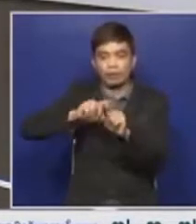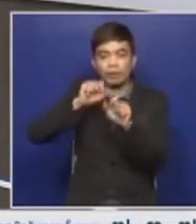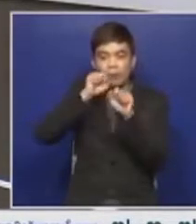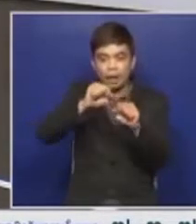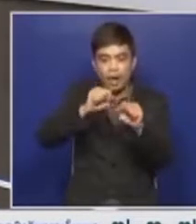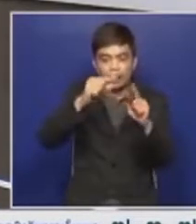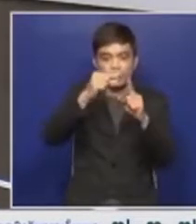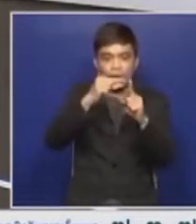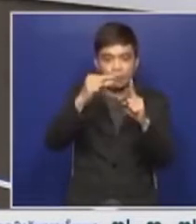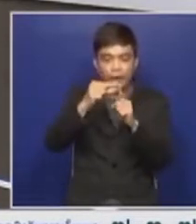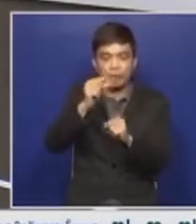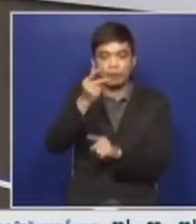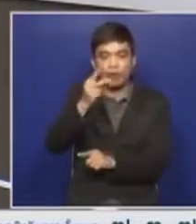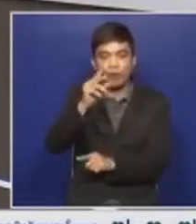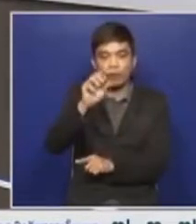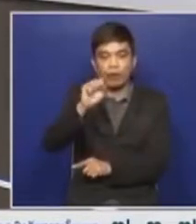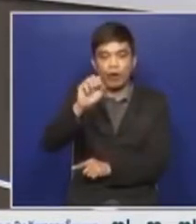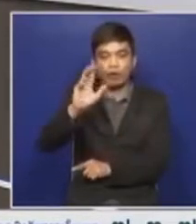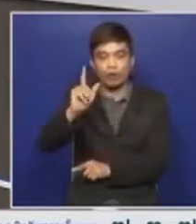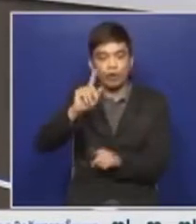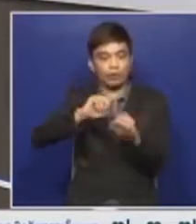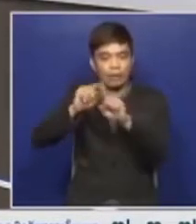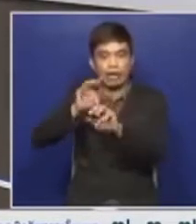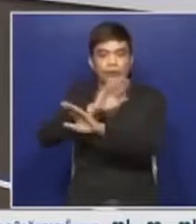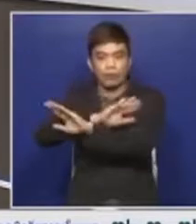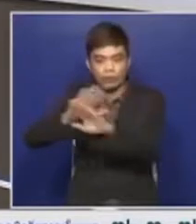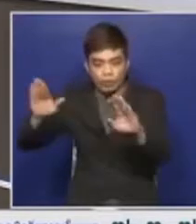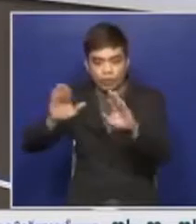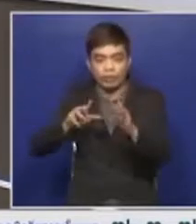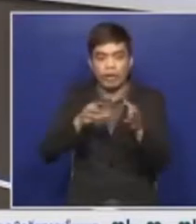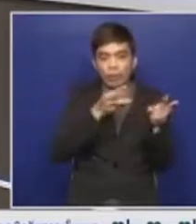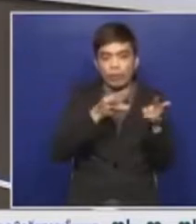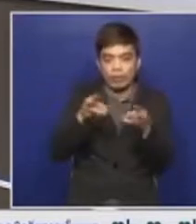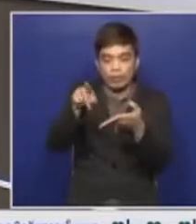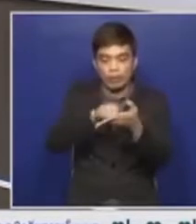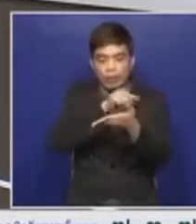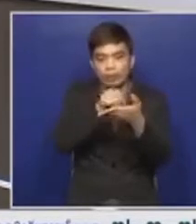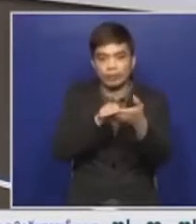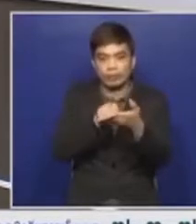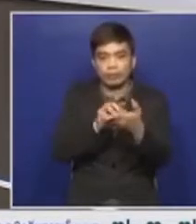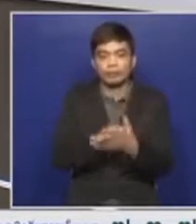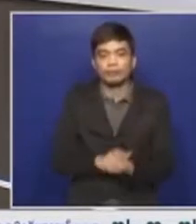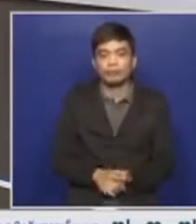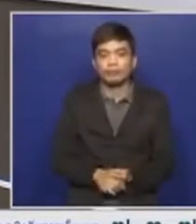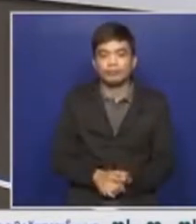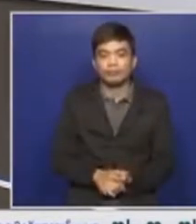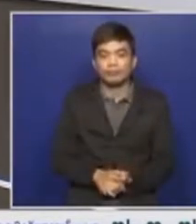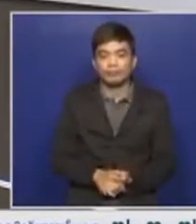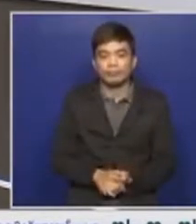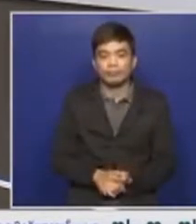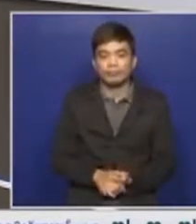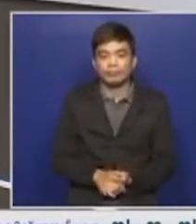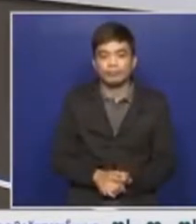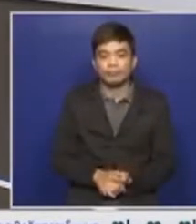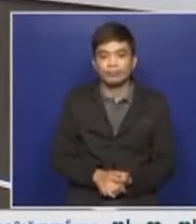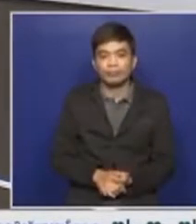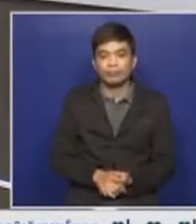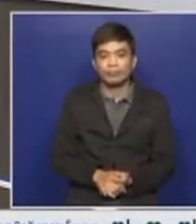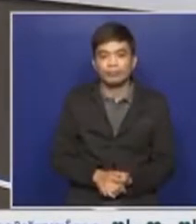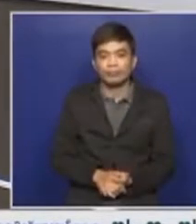ประกาศและคำสั่งของคอยช่วยและการแก้ไขระบบการเลือกตั้งก่อนอื่นผมขอทำความเข้า